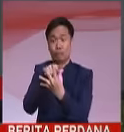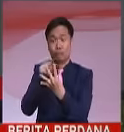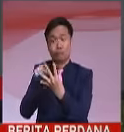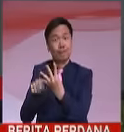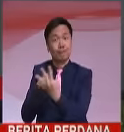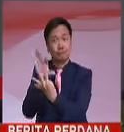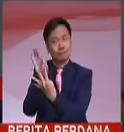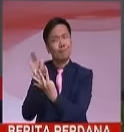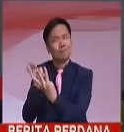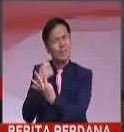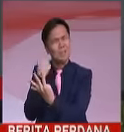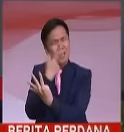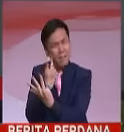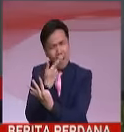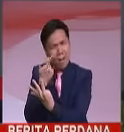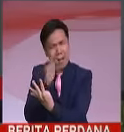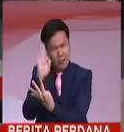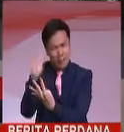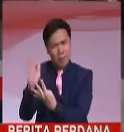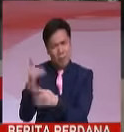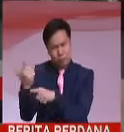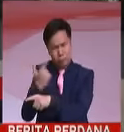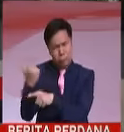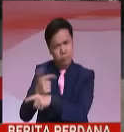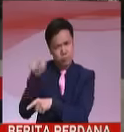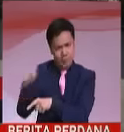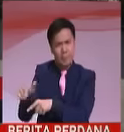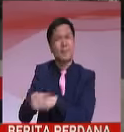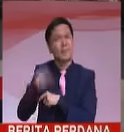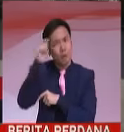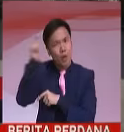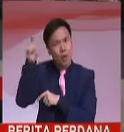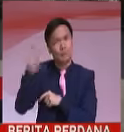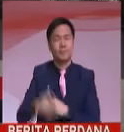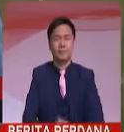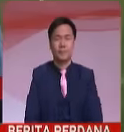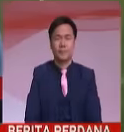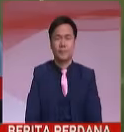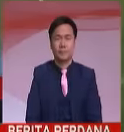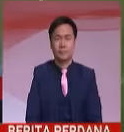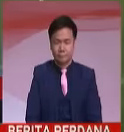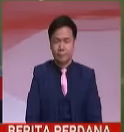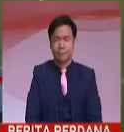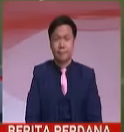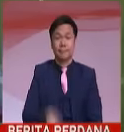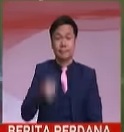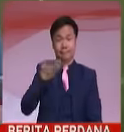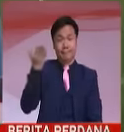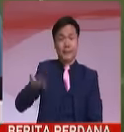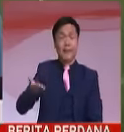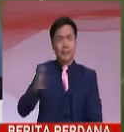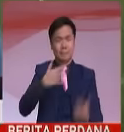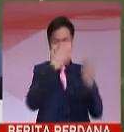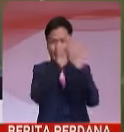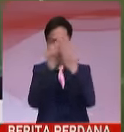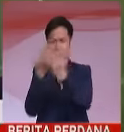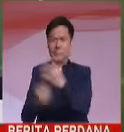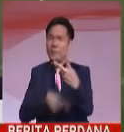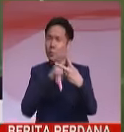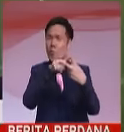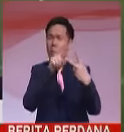yang telah dikenal pasti layak memegang posisi berkenaan hai Untukmu OTG jadi cadangan Duty